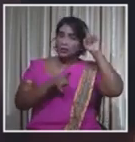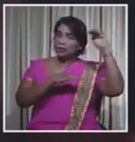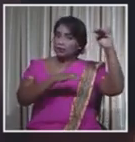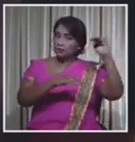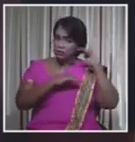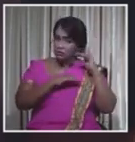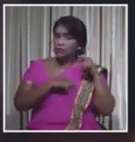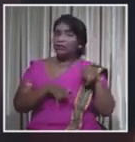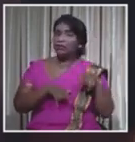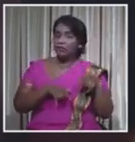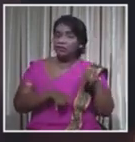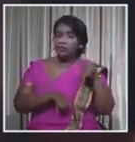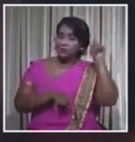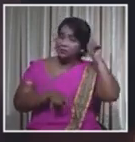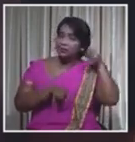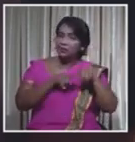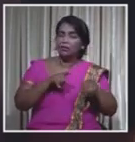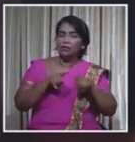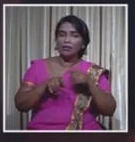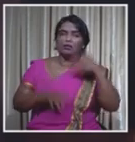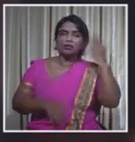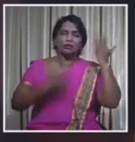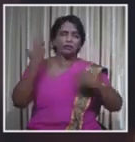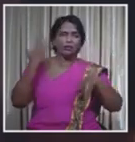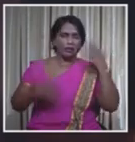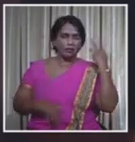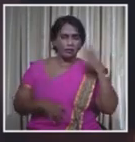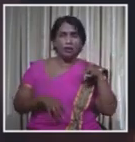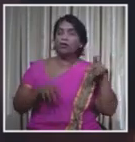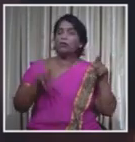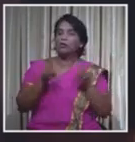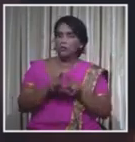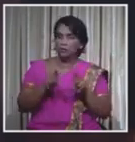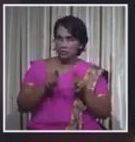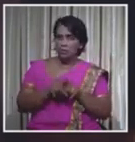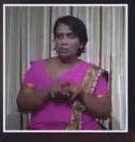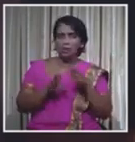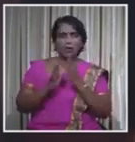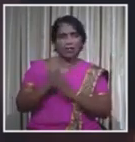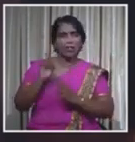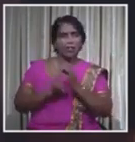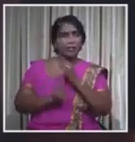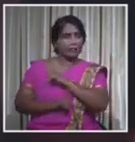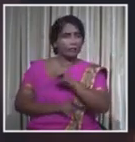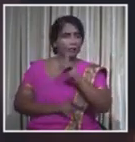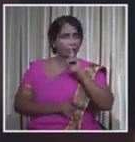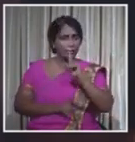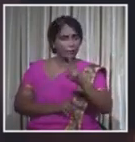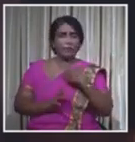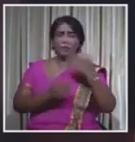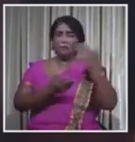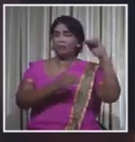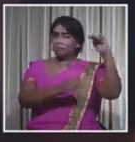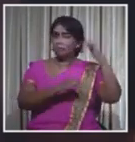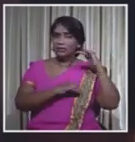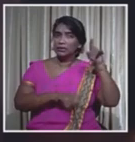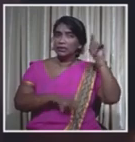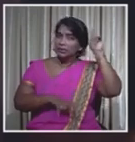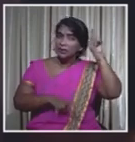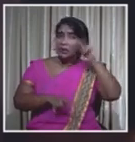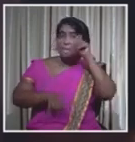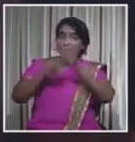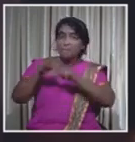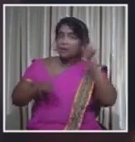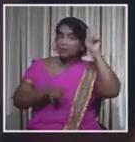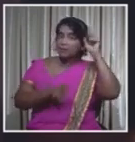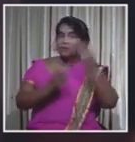දෙනුන් ජීවිතක්ෂයටපත් වෙලා තිබ්බා. ඒ වගේම මන්ත්‍රීතුමා කිව්වා වගේ ලැබිච්ච කිරි ගොවියෝ